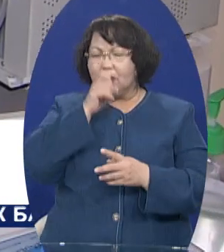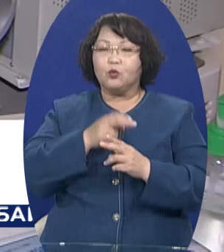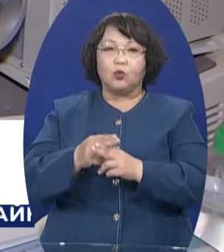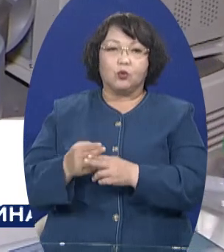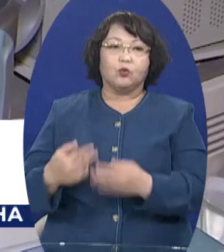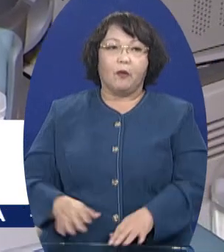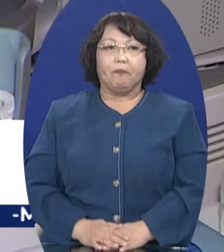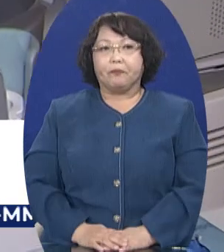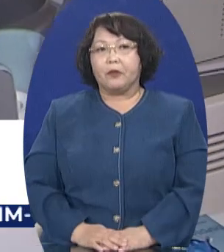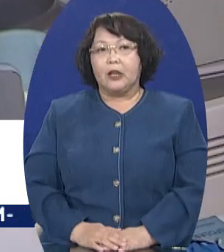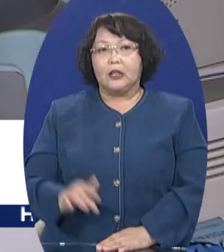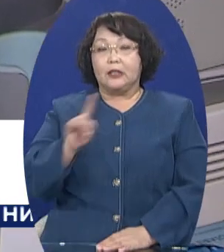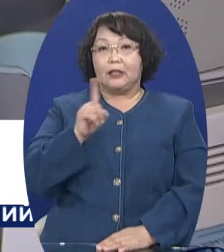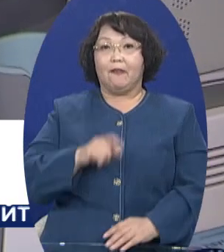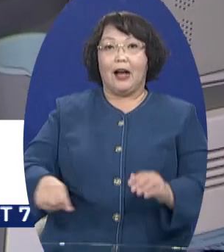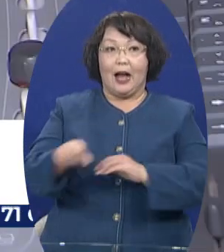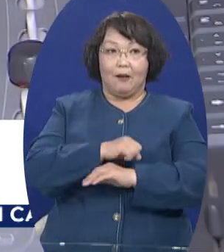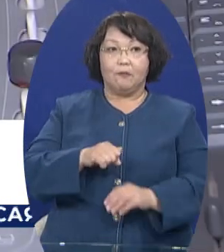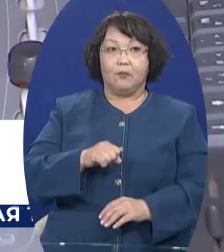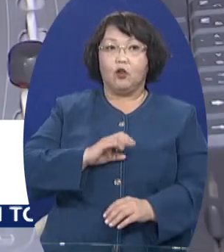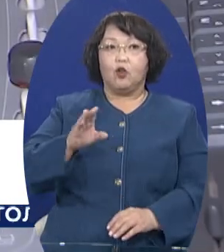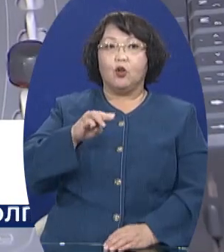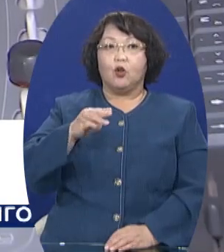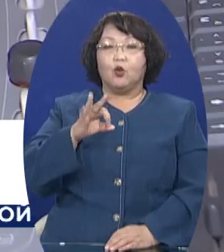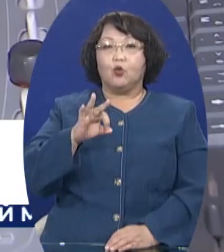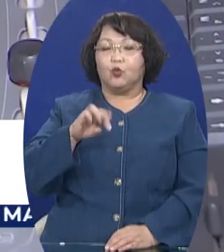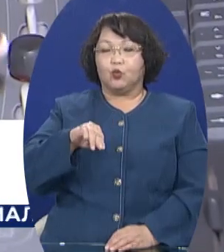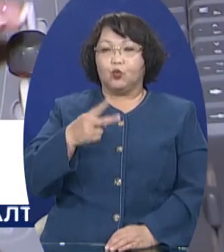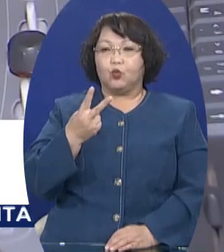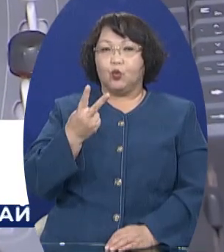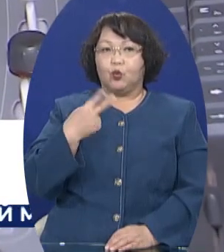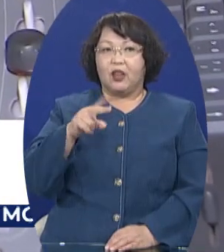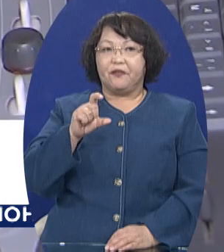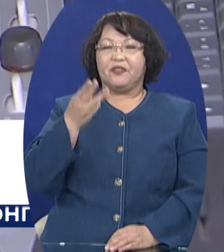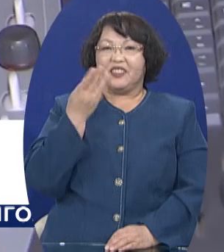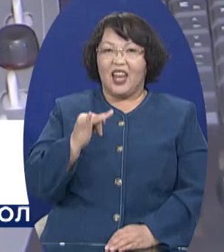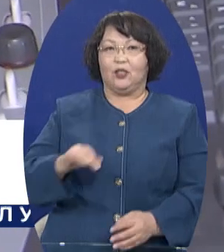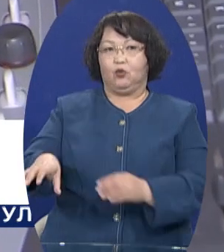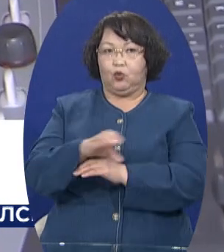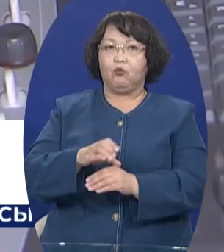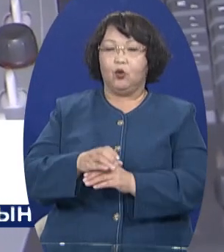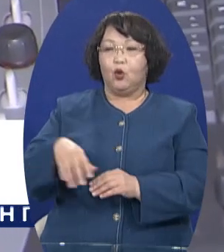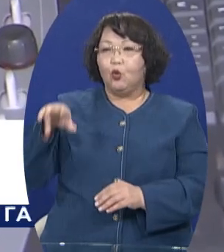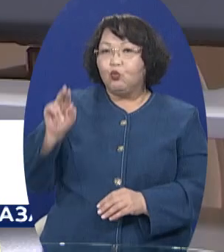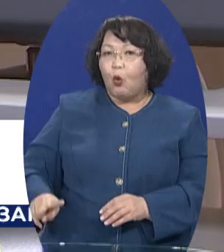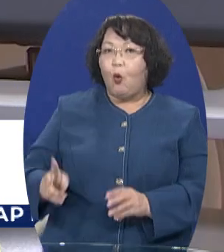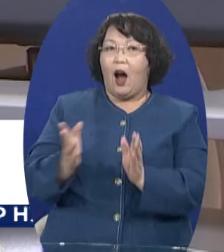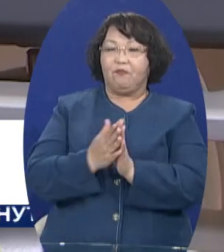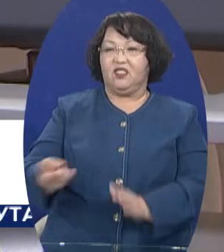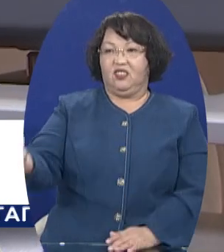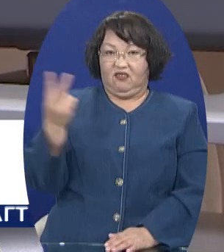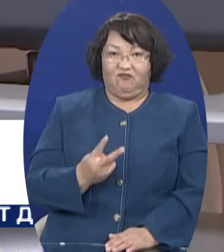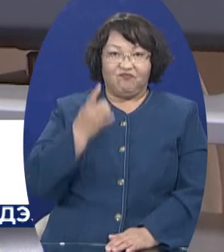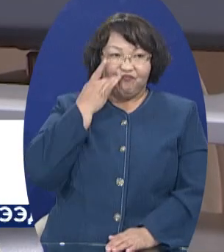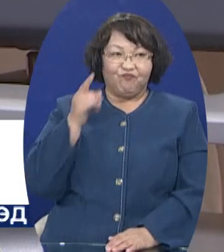Завхан аймгийн Аслагдмал сумын нэг болох Төдөвтэй сумаас энх оюун Дүүгийн амт эрүүл мэндийн үзлэг онцлогоонд хамрагдахаар зорь иржээ. Төдөвтэй сумын